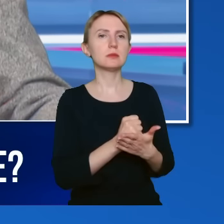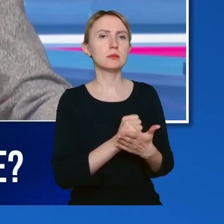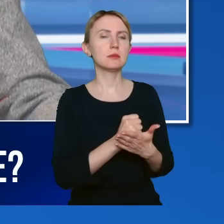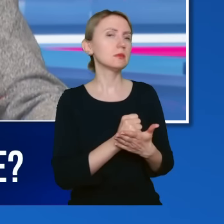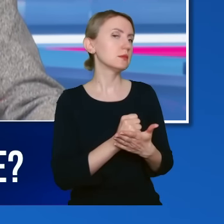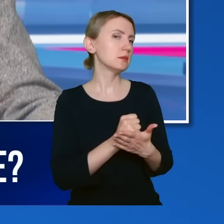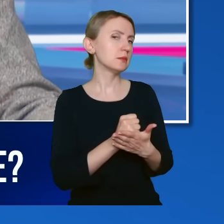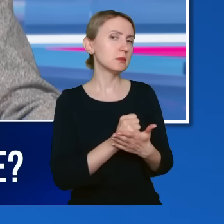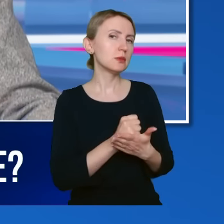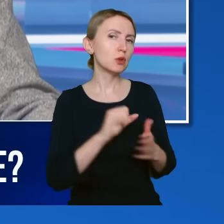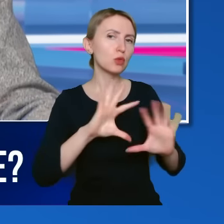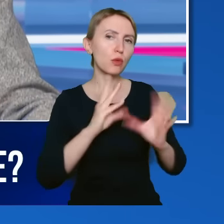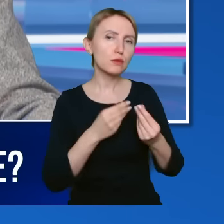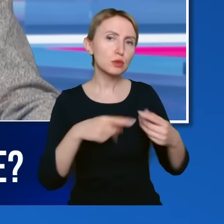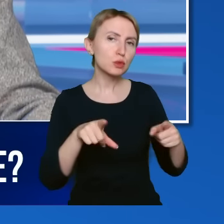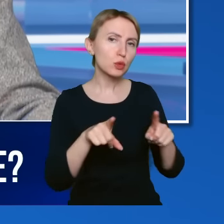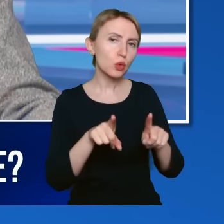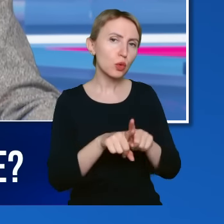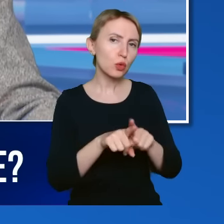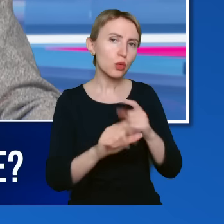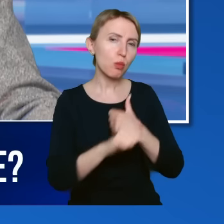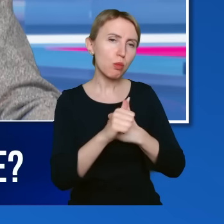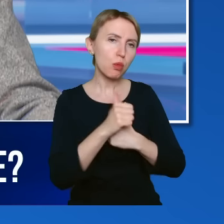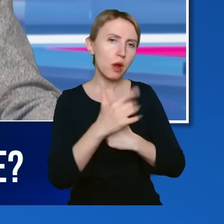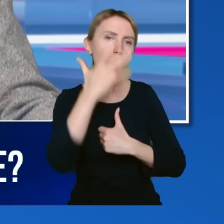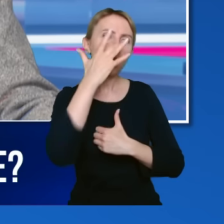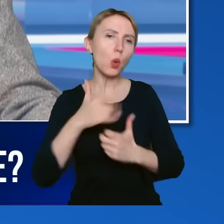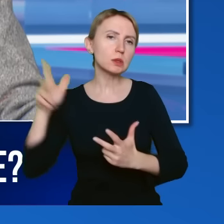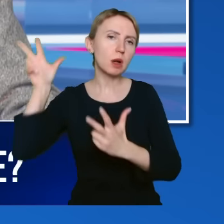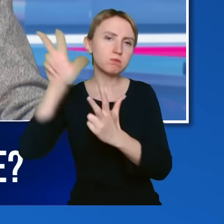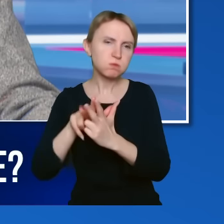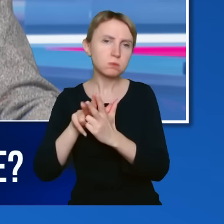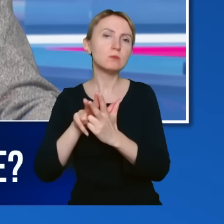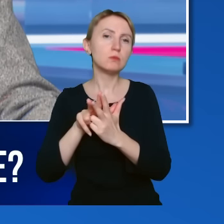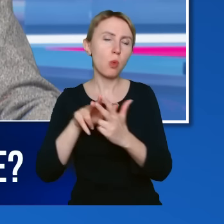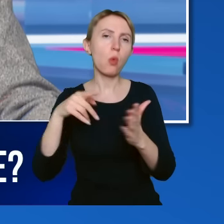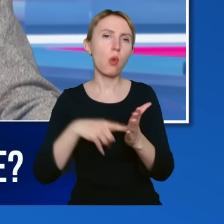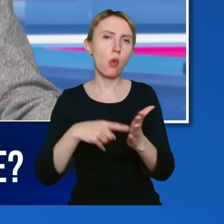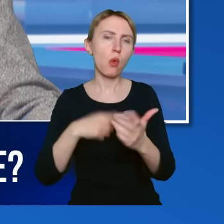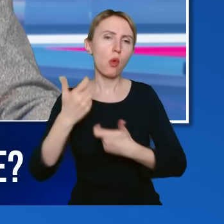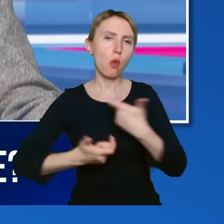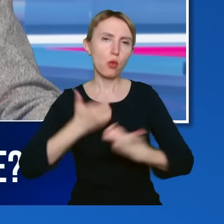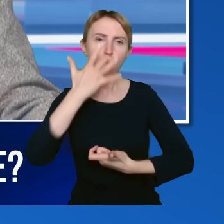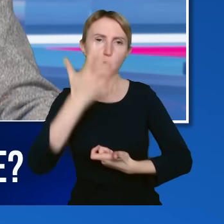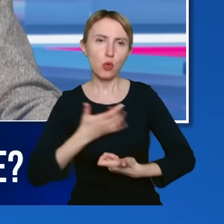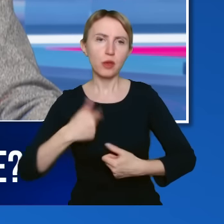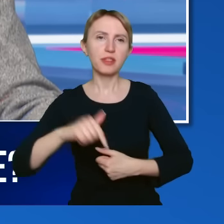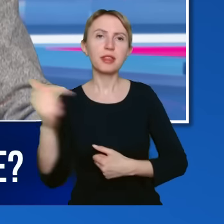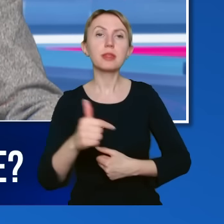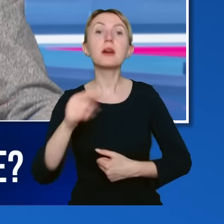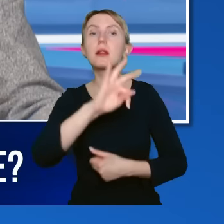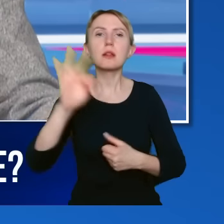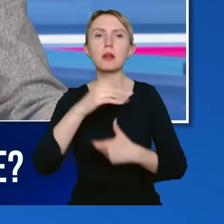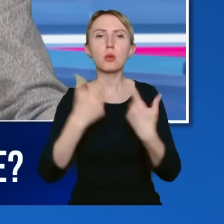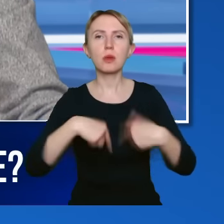tutaj to wszystko dzieje się też po wyniku agresji Rosji, tego, że rozgrywa ona interesy swoje poprzez zboże.